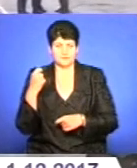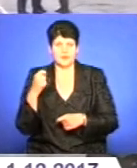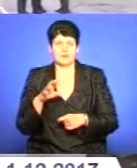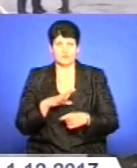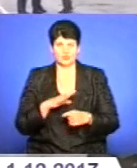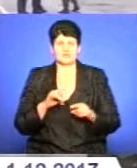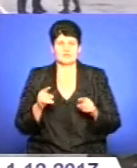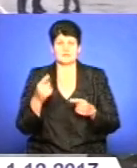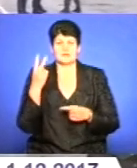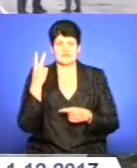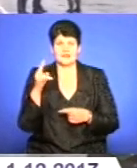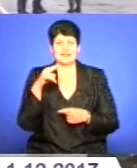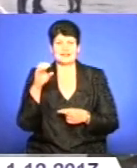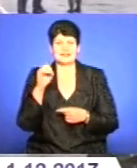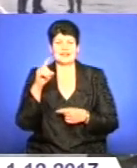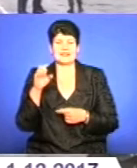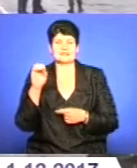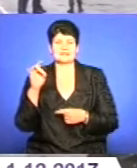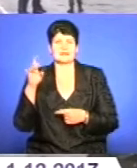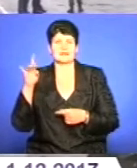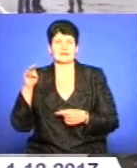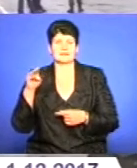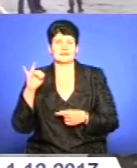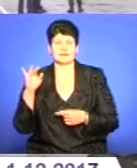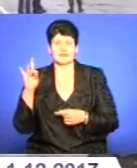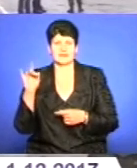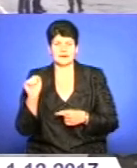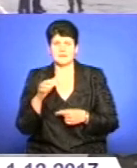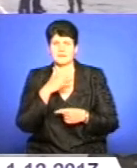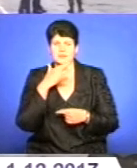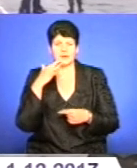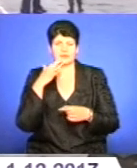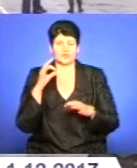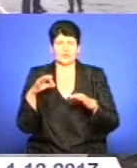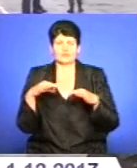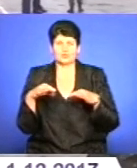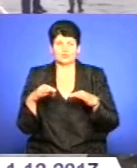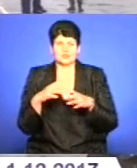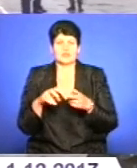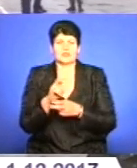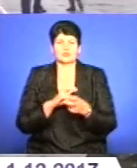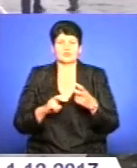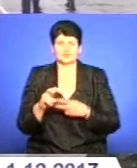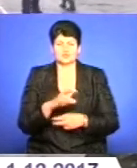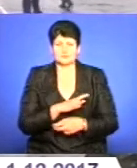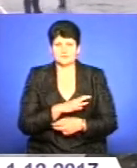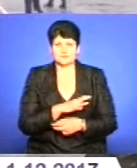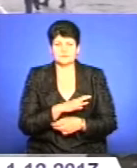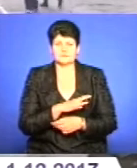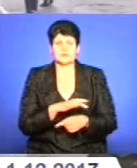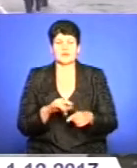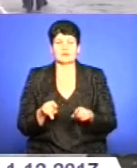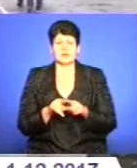затримано 2 дезертири, понад десяток автомобілів, які знаходились по тих чи інших причинах в розшуку. Також